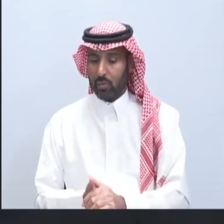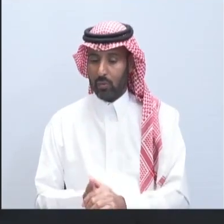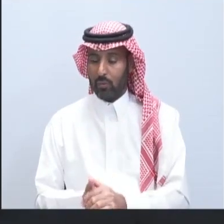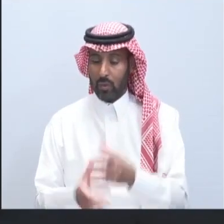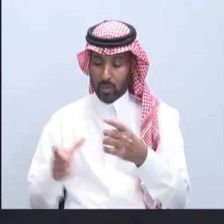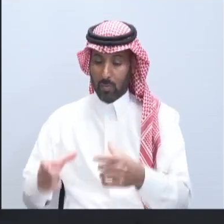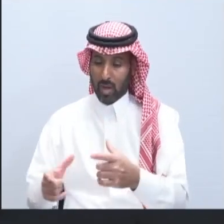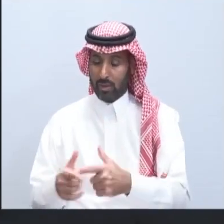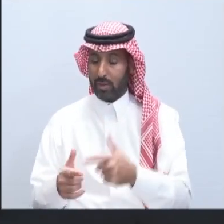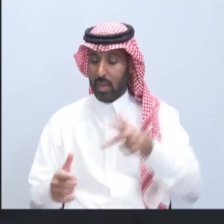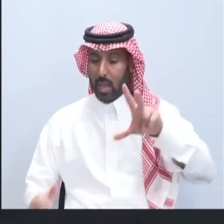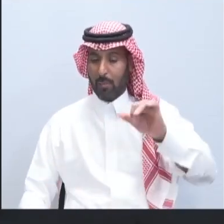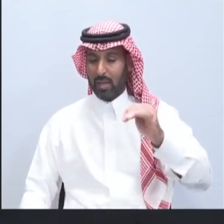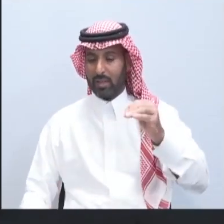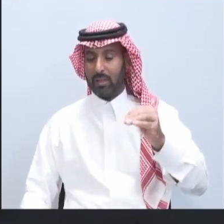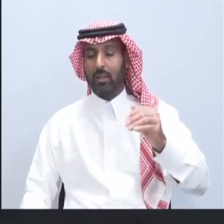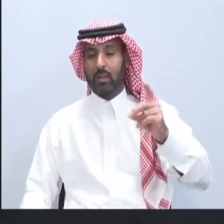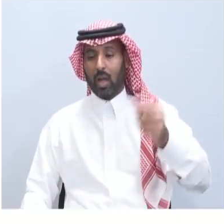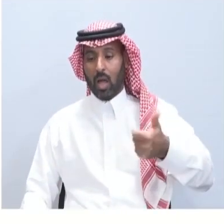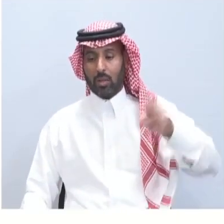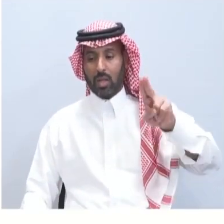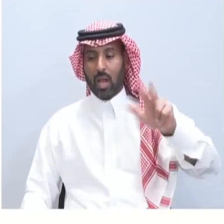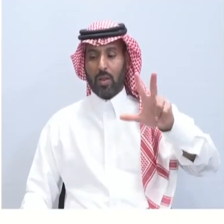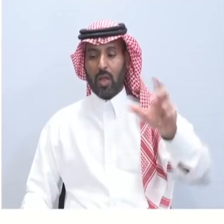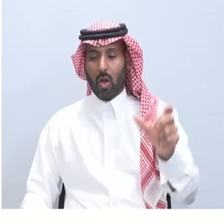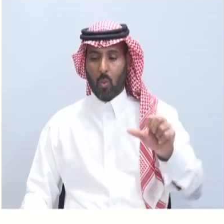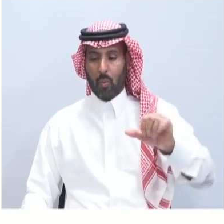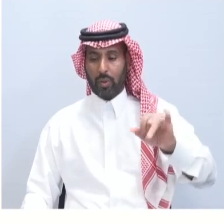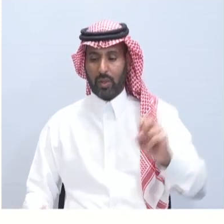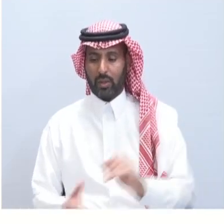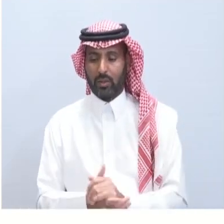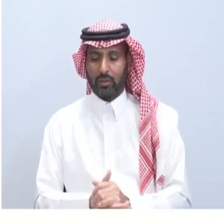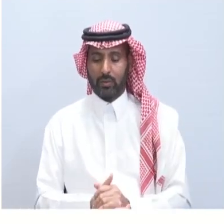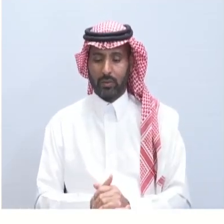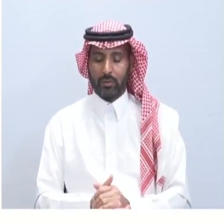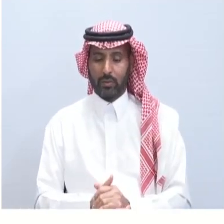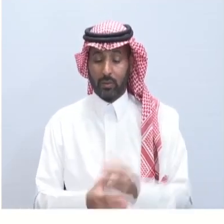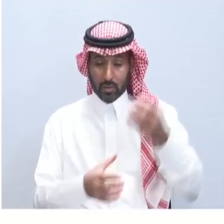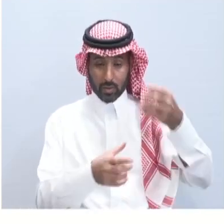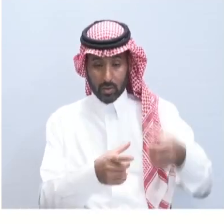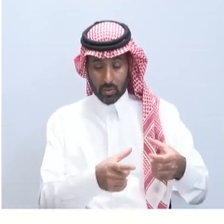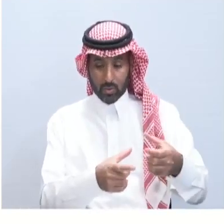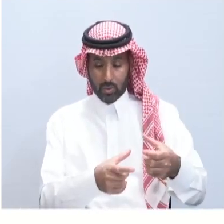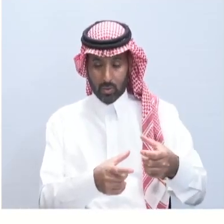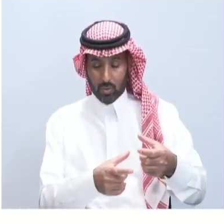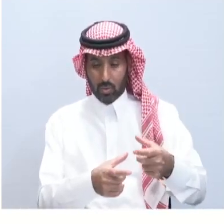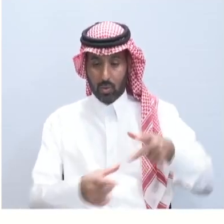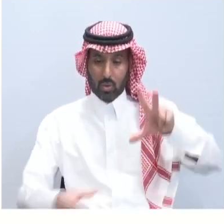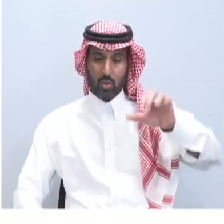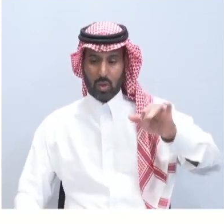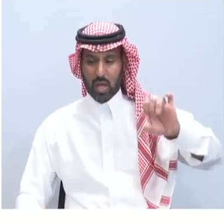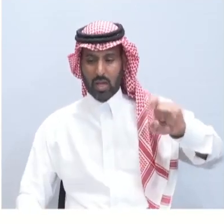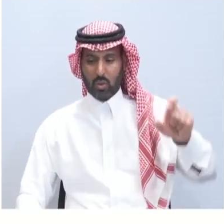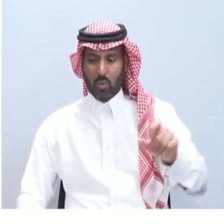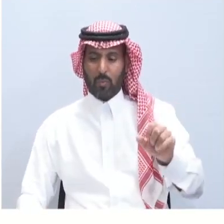المحطات النوويه ايضا اعزائي الطلبه حيث يحتوي اليورانيوم الطبيعي على نسبه